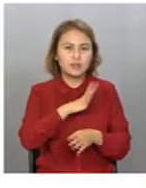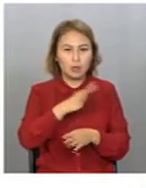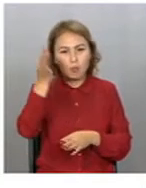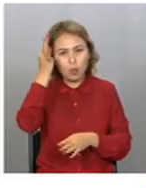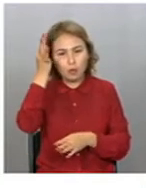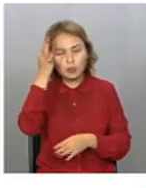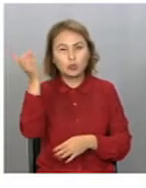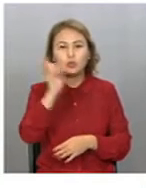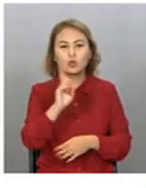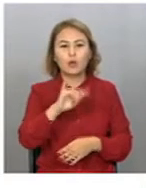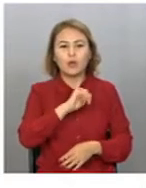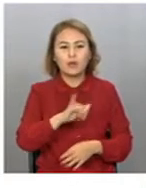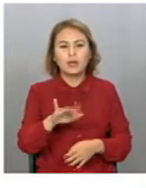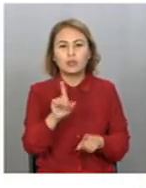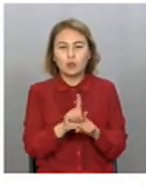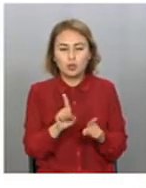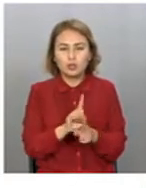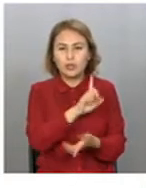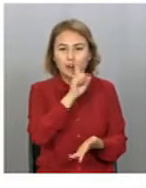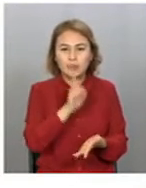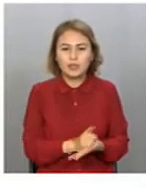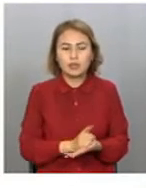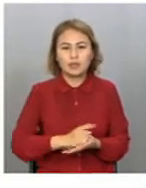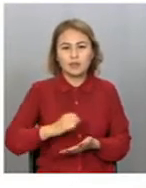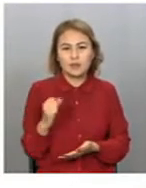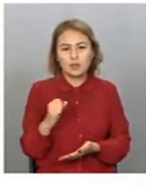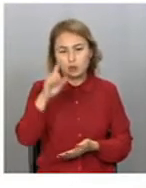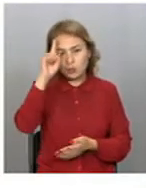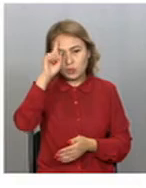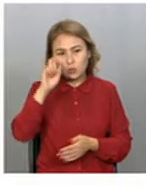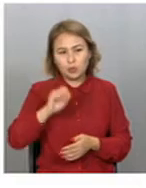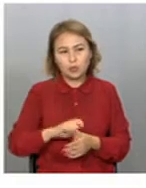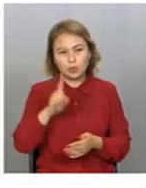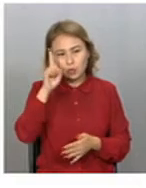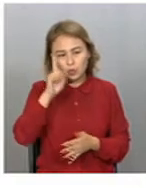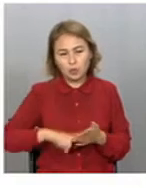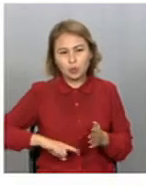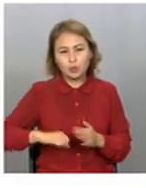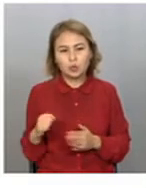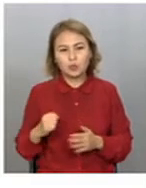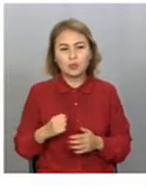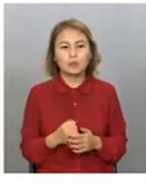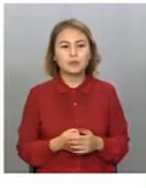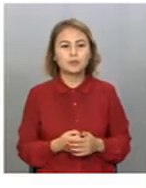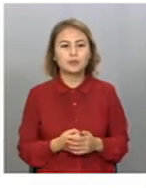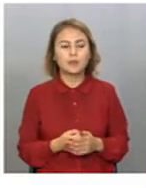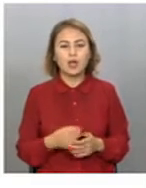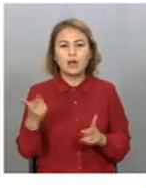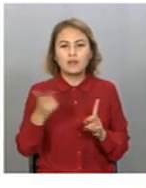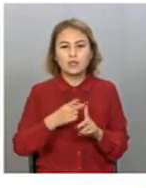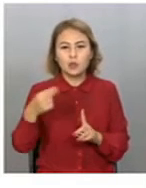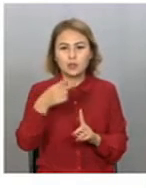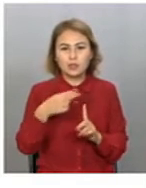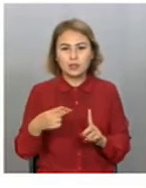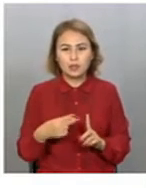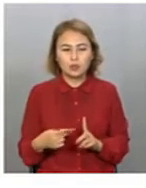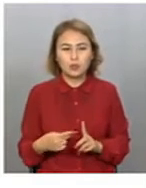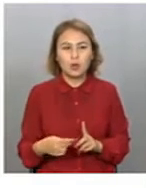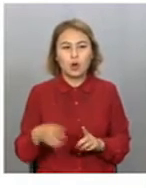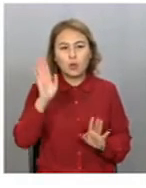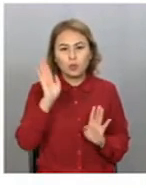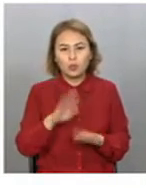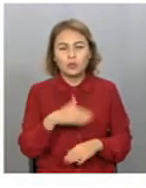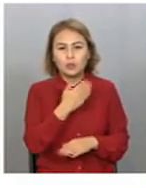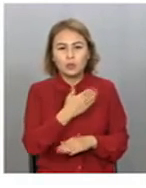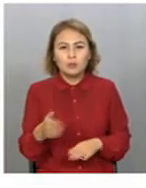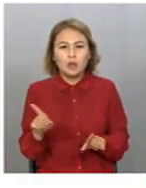помнить, что вы тоже должны быть верным другом». Давайте рассмотрим вторую цитату. «И пусть у